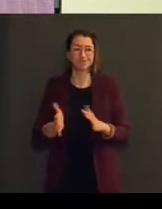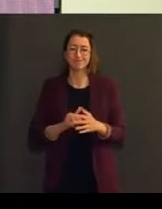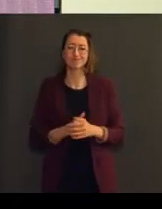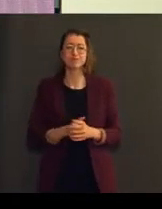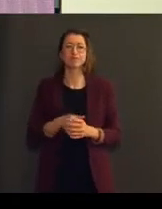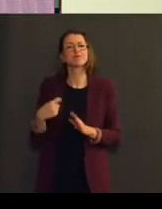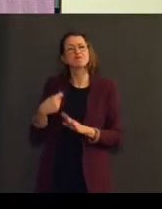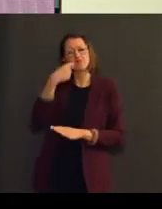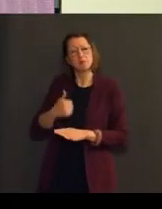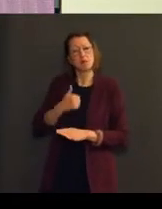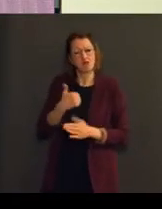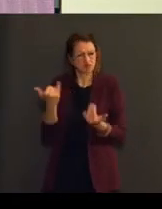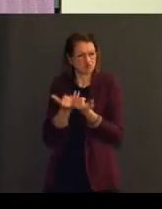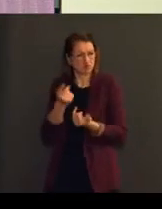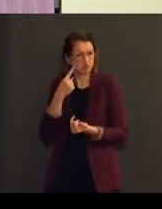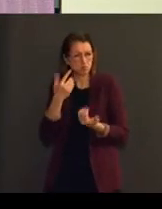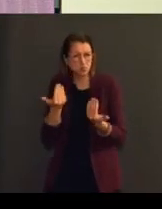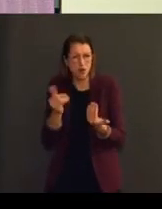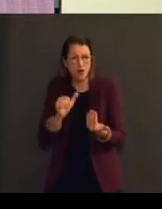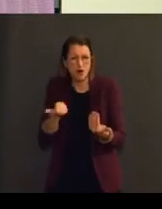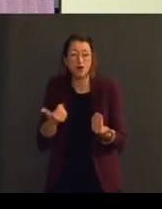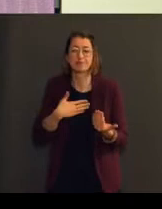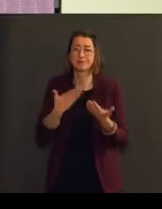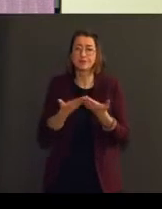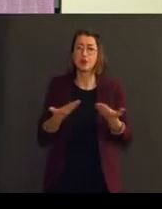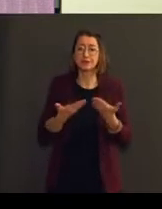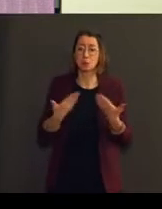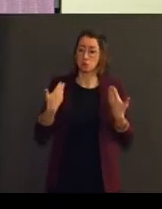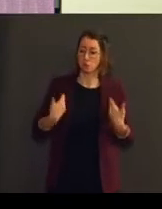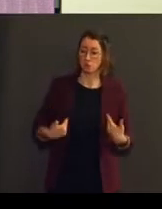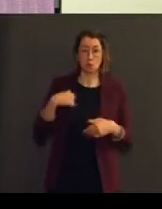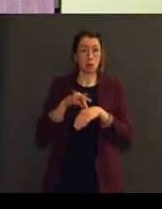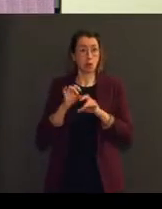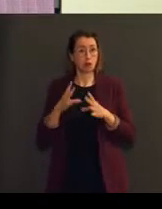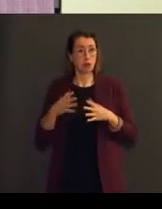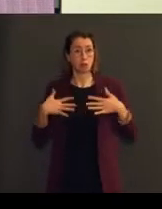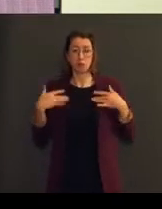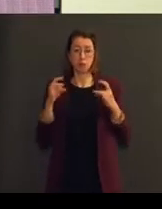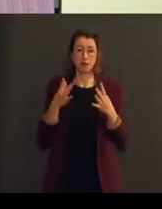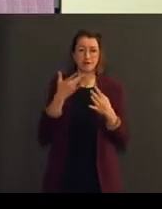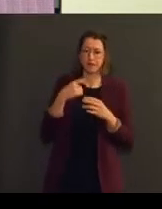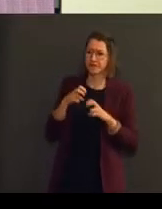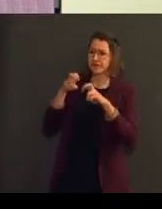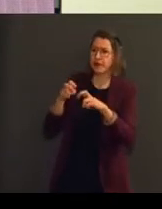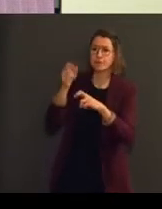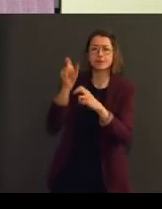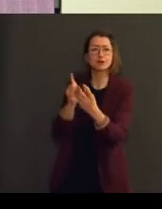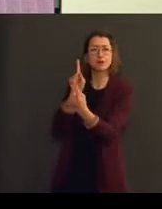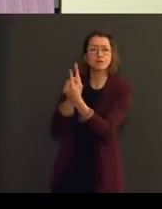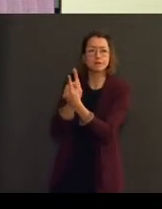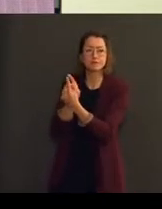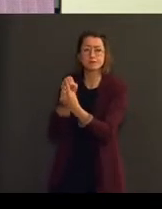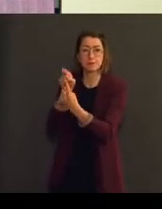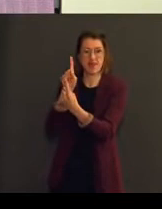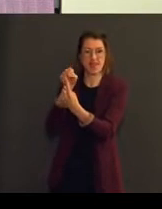des situations dans lesquelles vous n'avez pas de symptômes mais vous comptez rencontrer des gens. Insistons-le, rencontrer des gens avec toutes les précautions nécessaires. Le